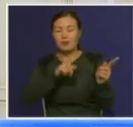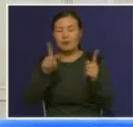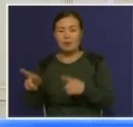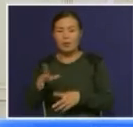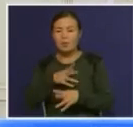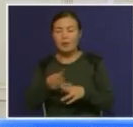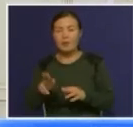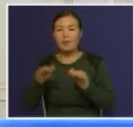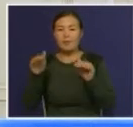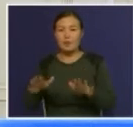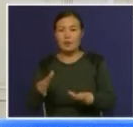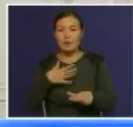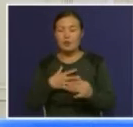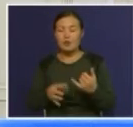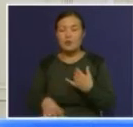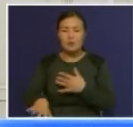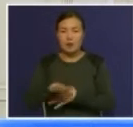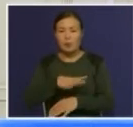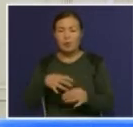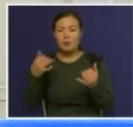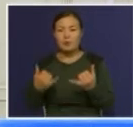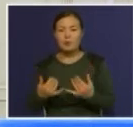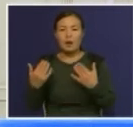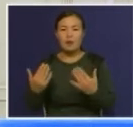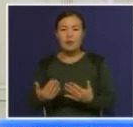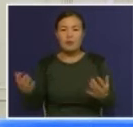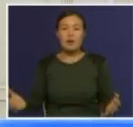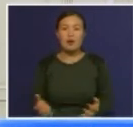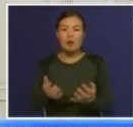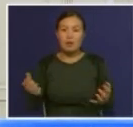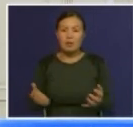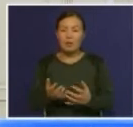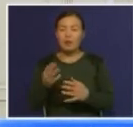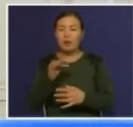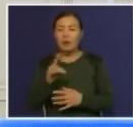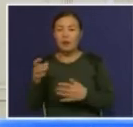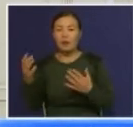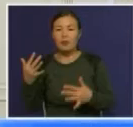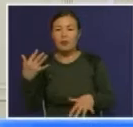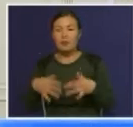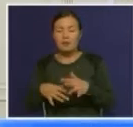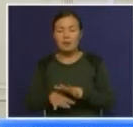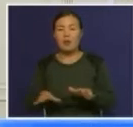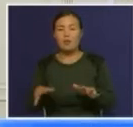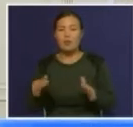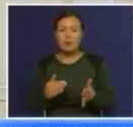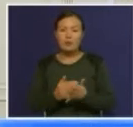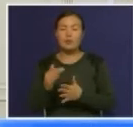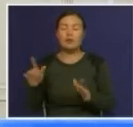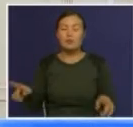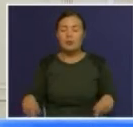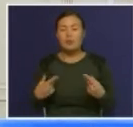никогда не ступала на нашу землю. И сегодня они все сохранены. Их сослали, но они выжили.